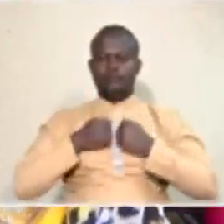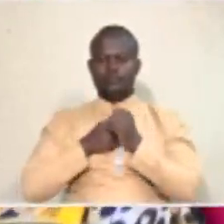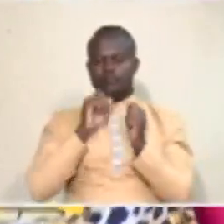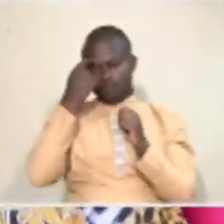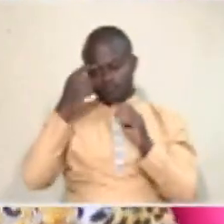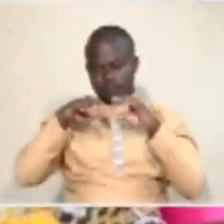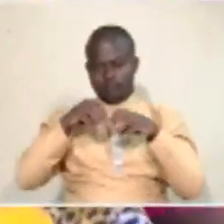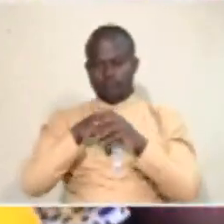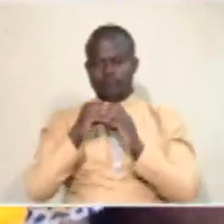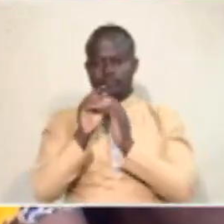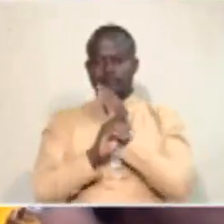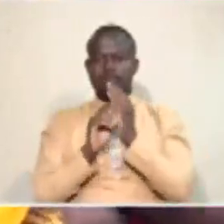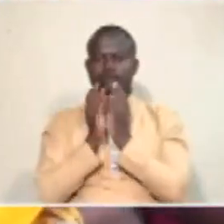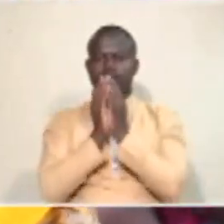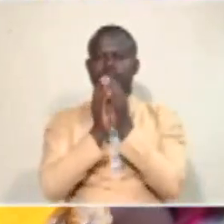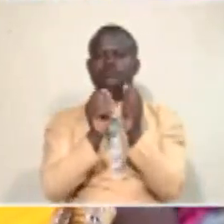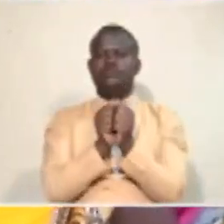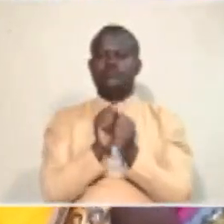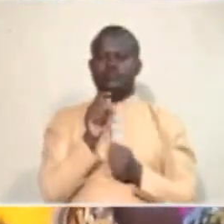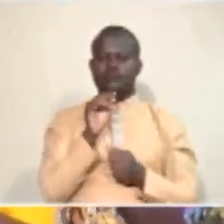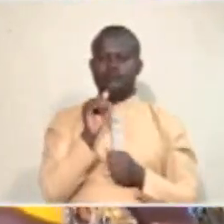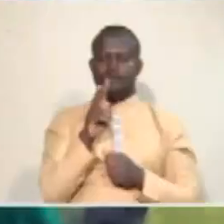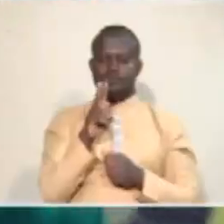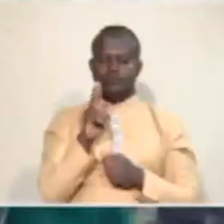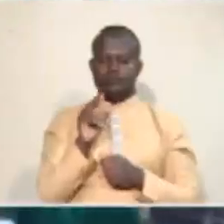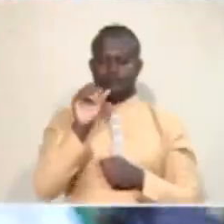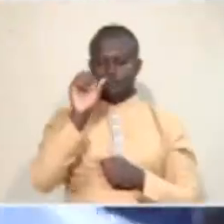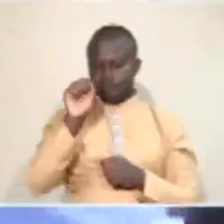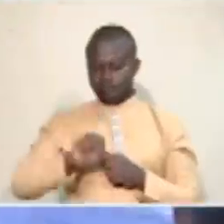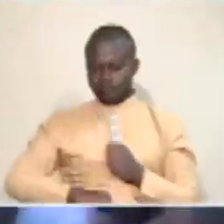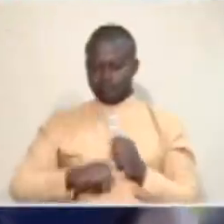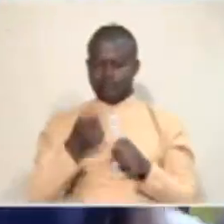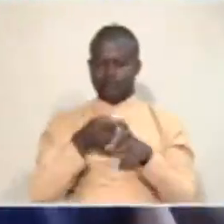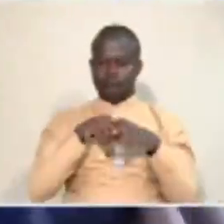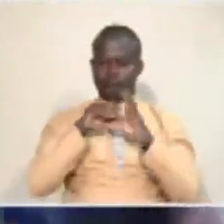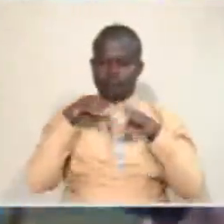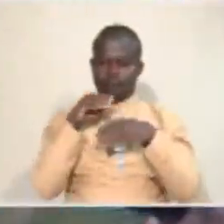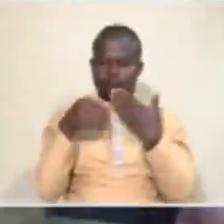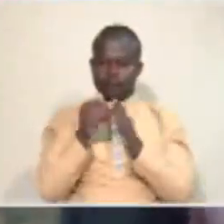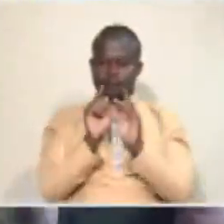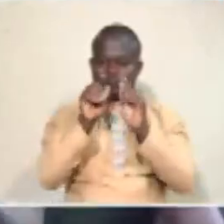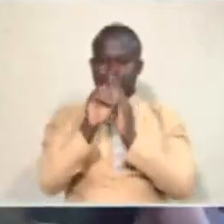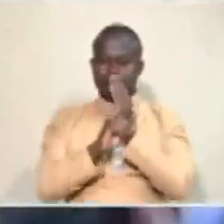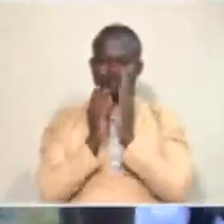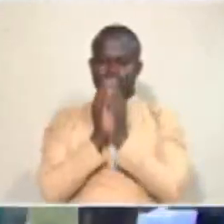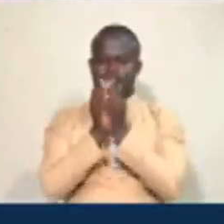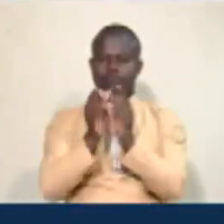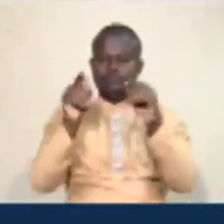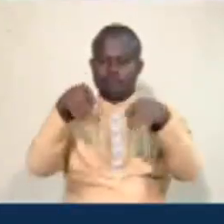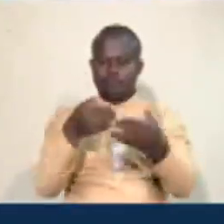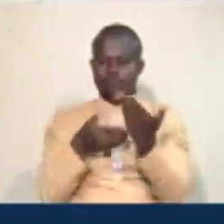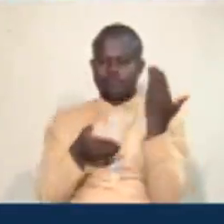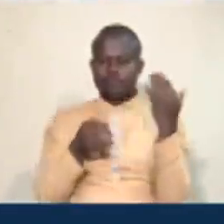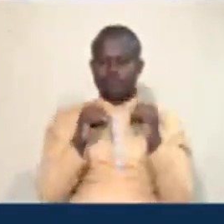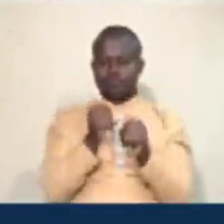ya Kongo ku ruhande rw'akarere ka Rusizi n'intara ya Kivu y'Amajyepfo. Abaturuka muri Repubulika ya Demokarasi ya Kongo bari mu karere ka Rusizi bitabiriye imikino yari